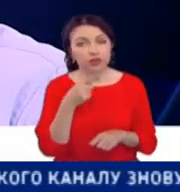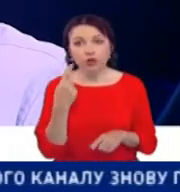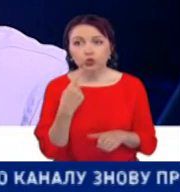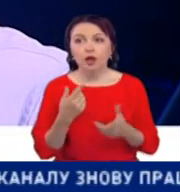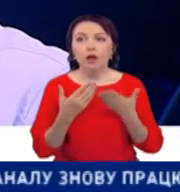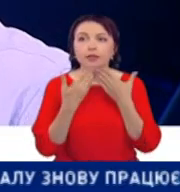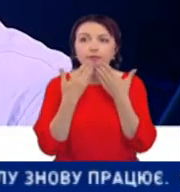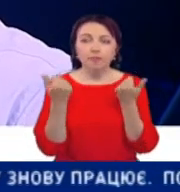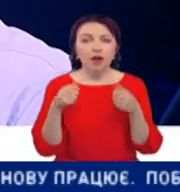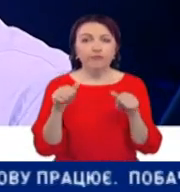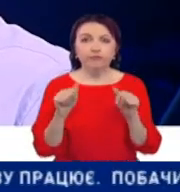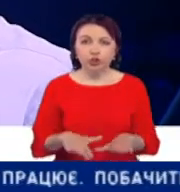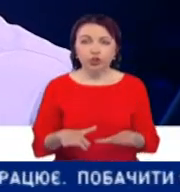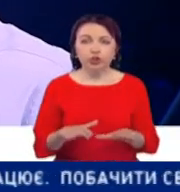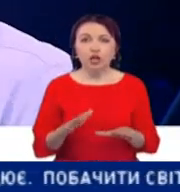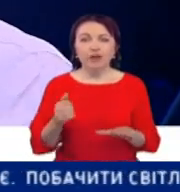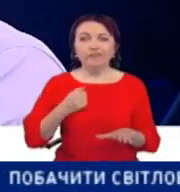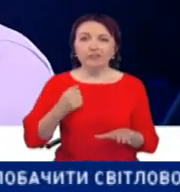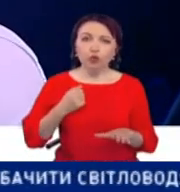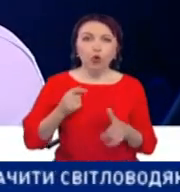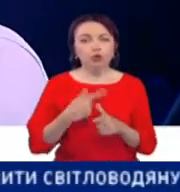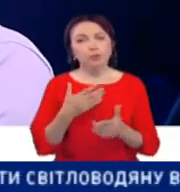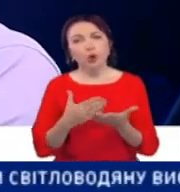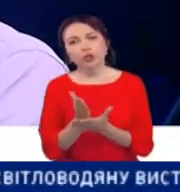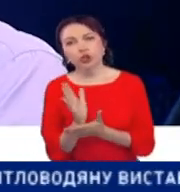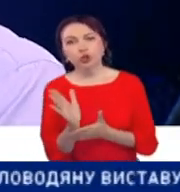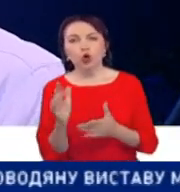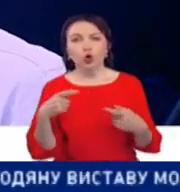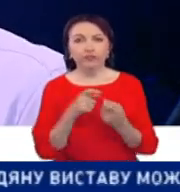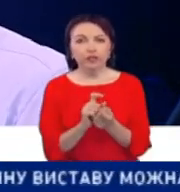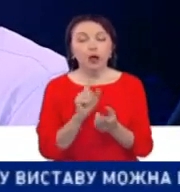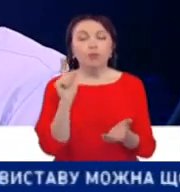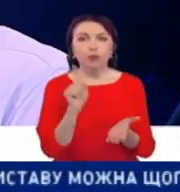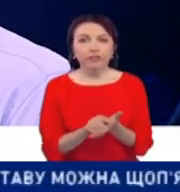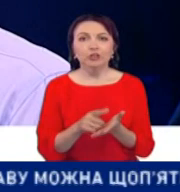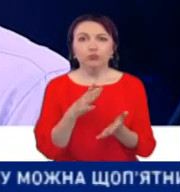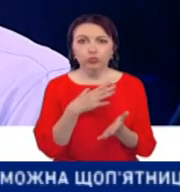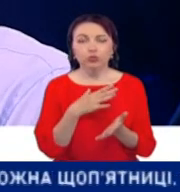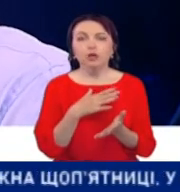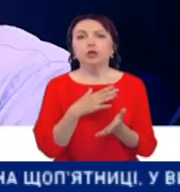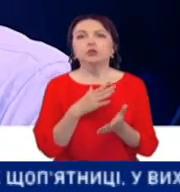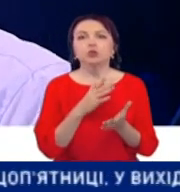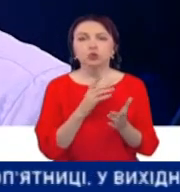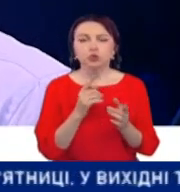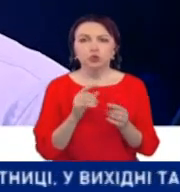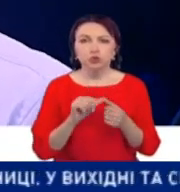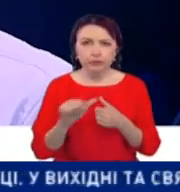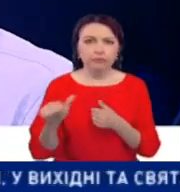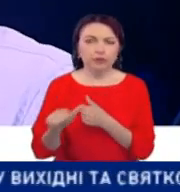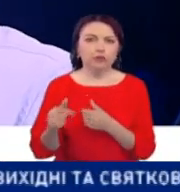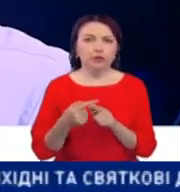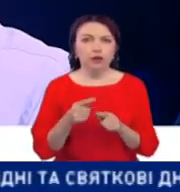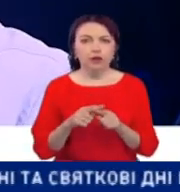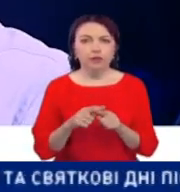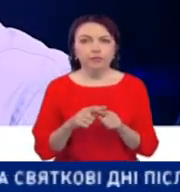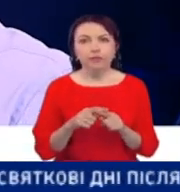немає вирішення суто військового чи ж суто політичного конфлікту. Повинен бути сублімація всіх цих напрямків. Але